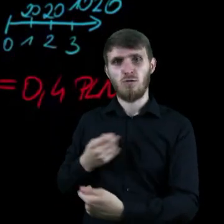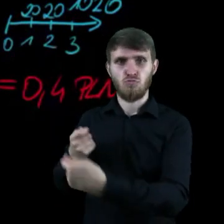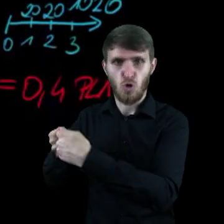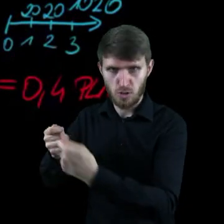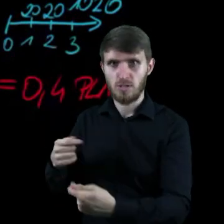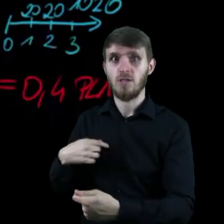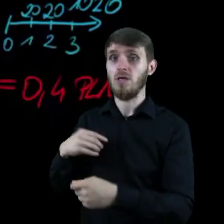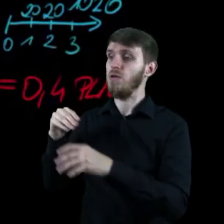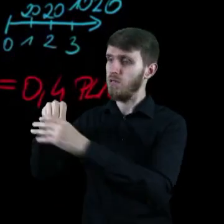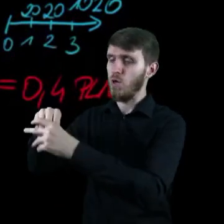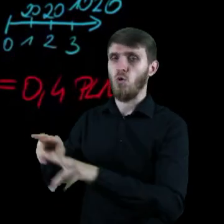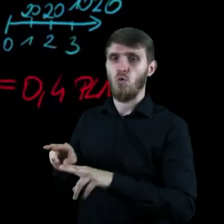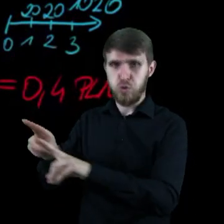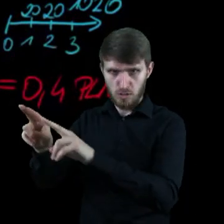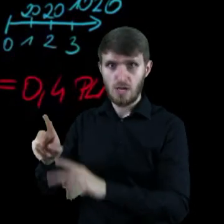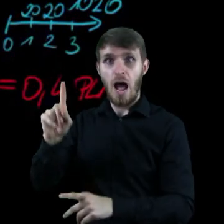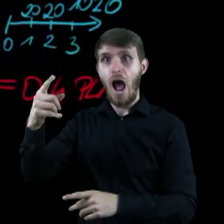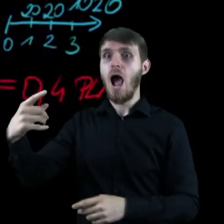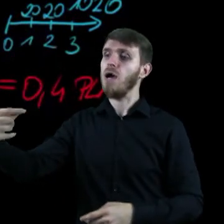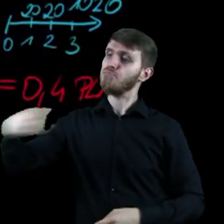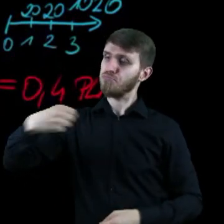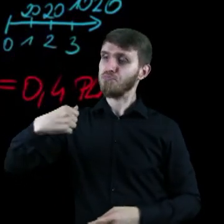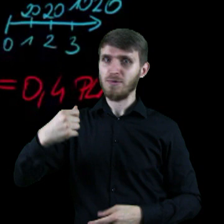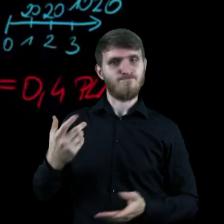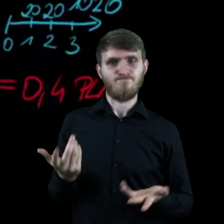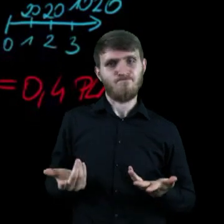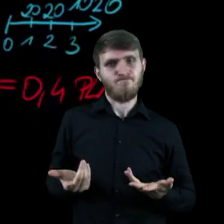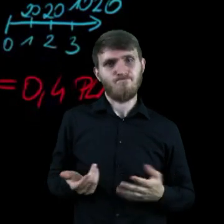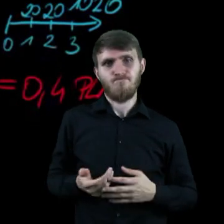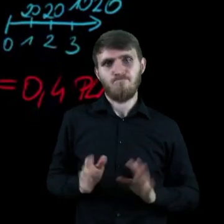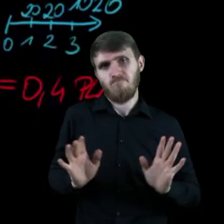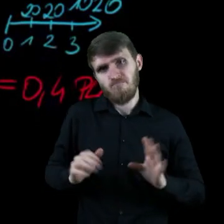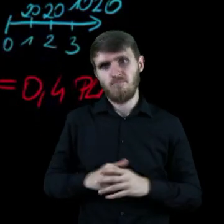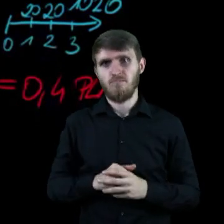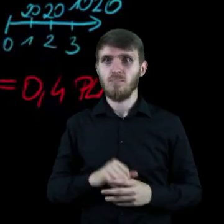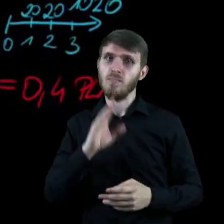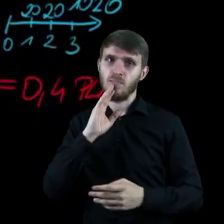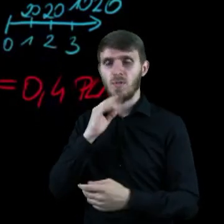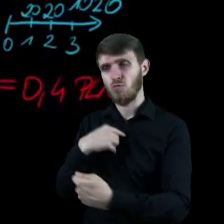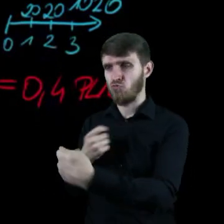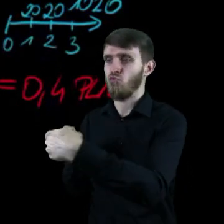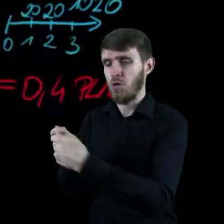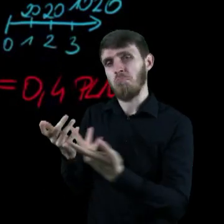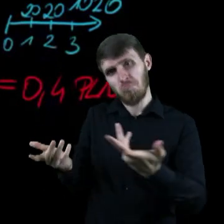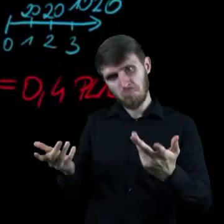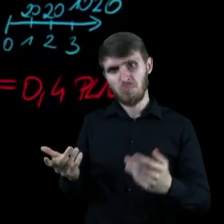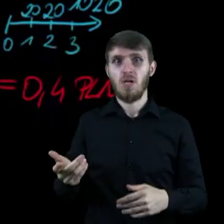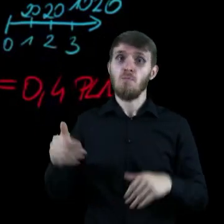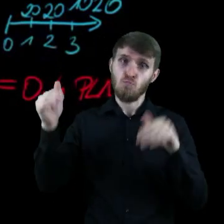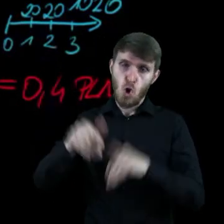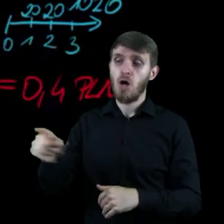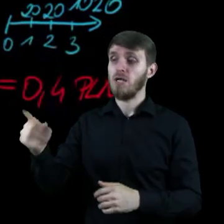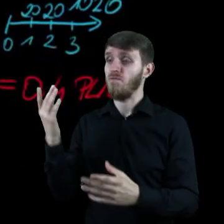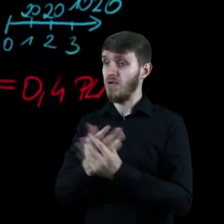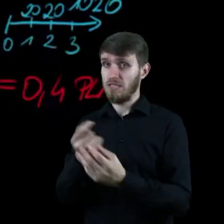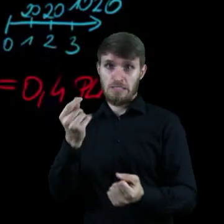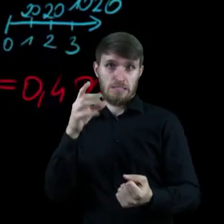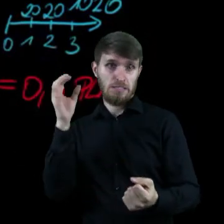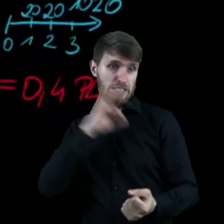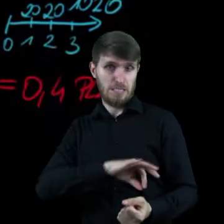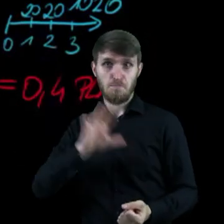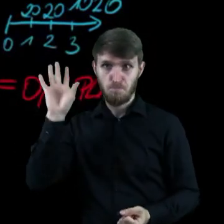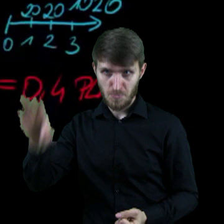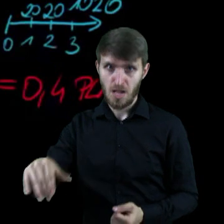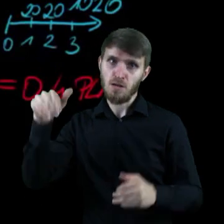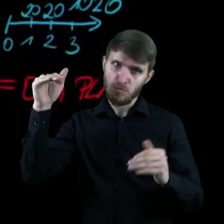firmy, czyli mam w niej udziały. Firma nie obiecuje mi niczego oddać za moje akcje, mówi tylko, że jako współwłaściciel mam prawo do tego samego,